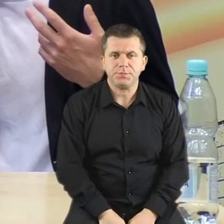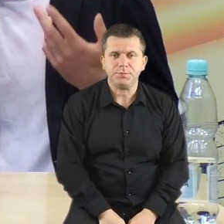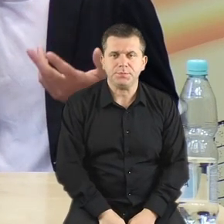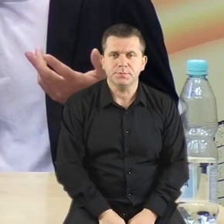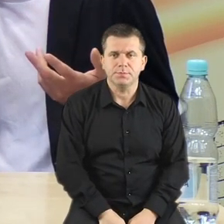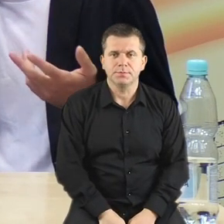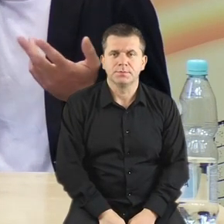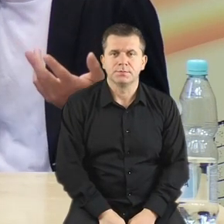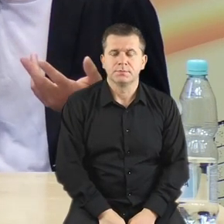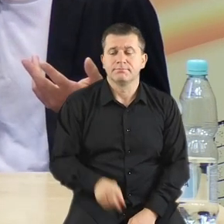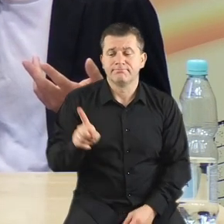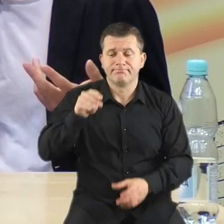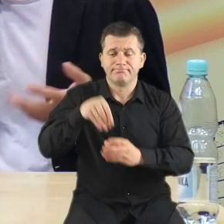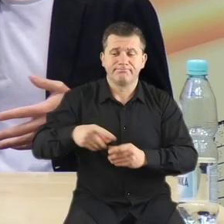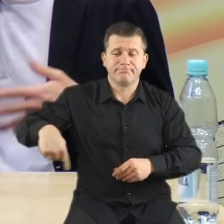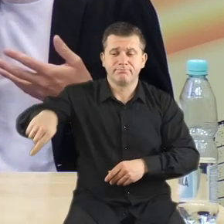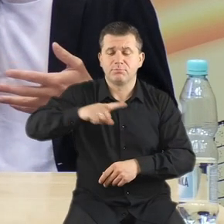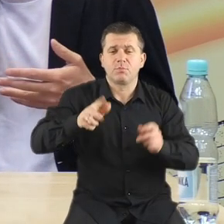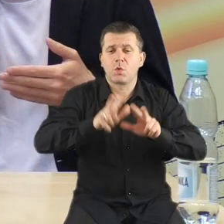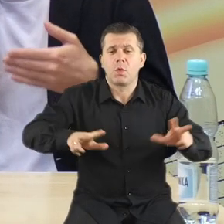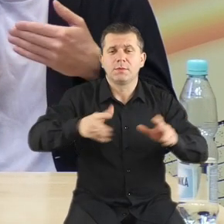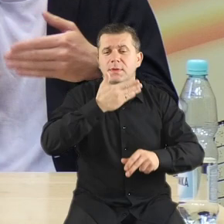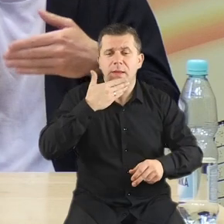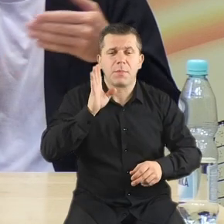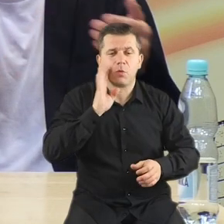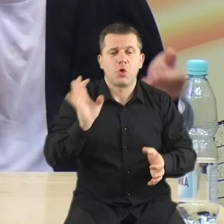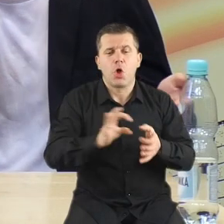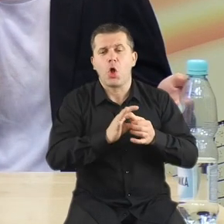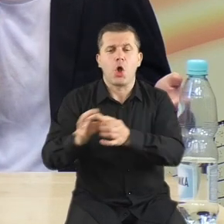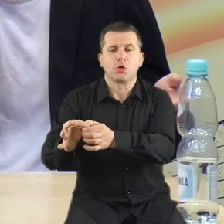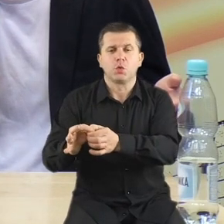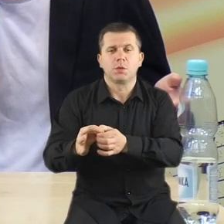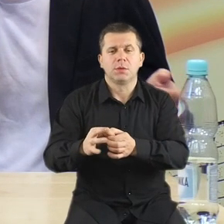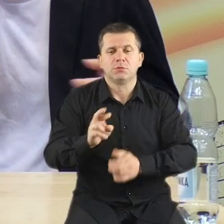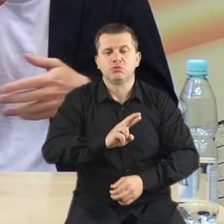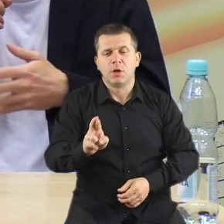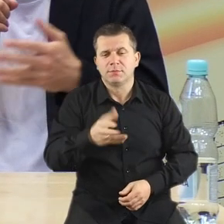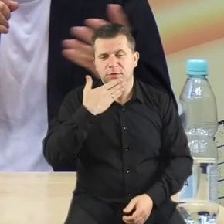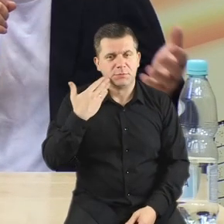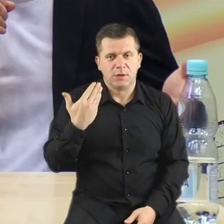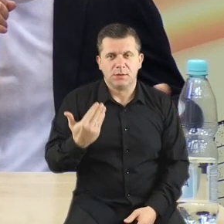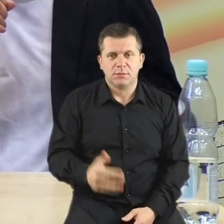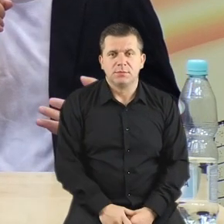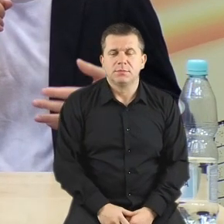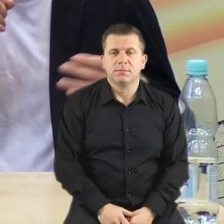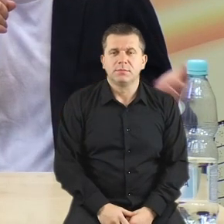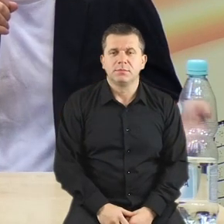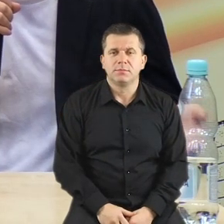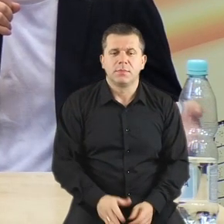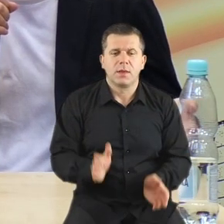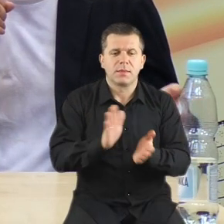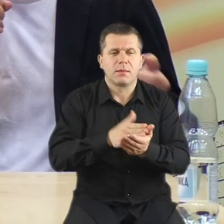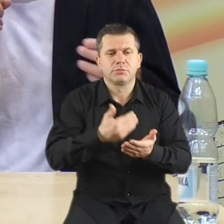więc siłą rzeczy w tego typu rodzinach nie ma czegoś takiego jak kontynuacja przedmiotów, powiedzmy